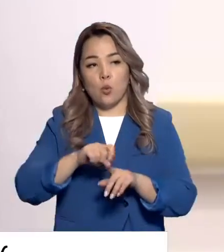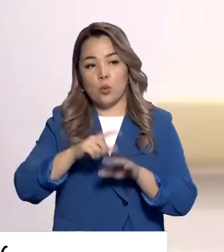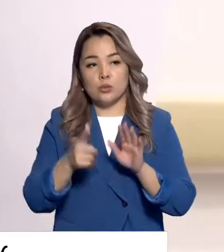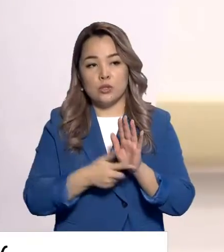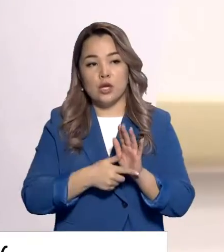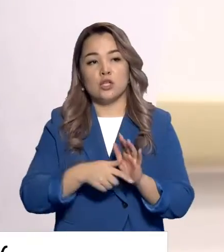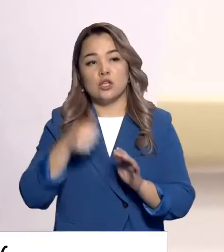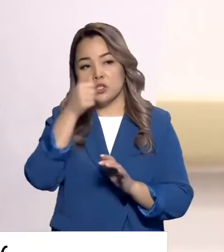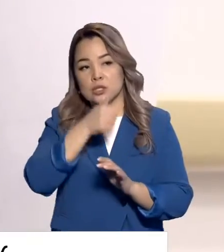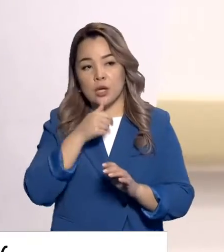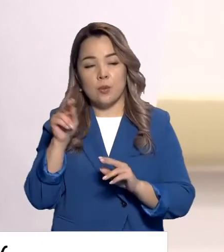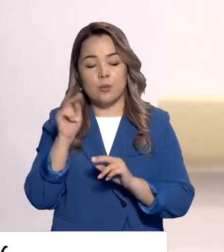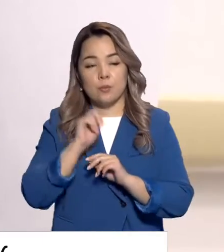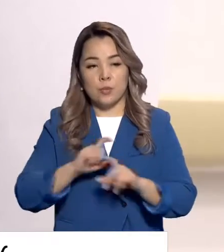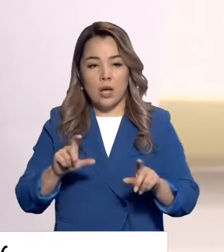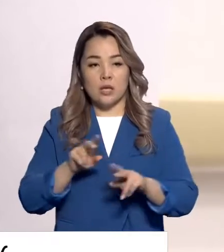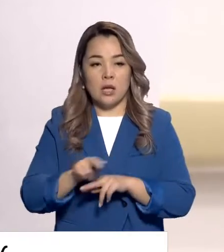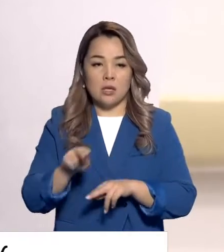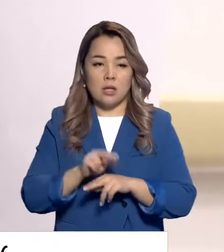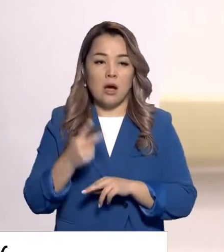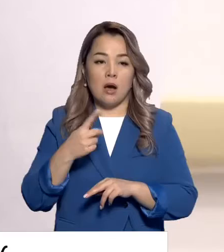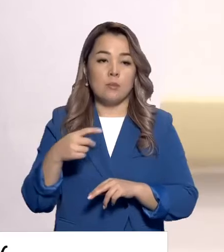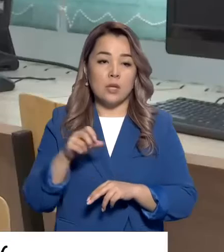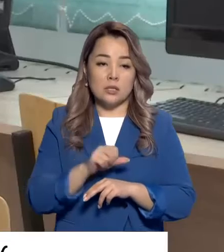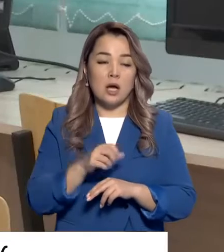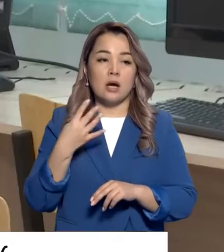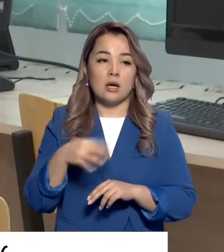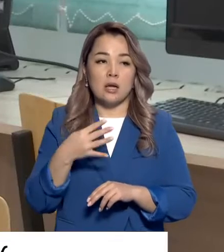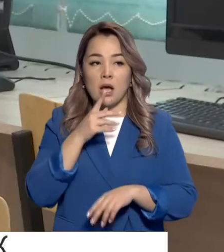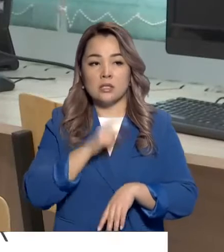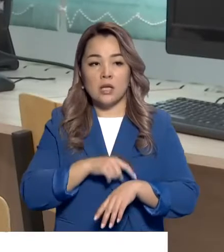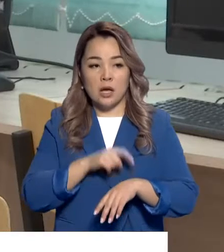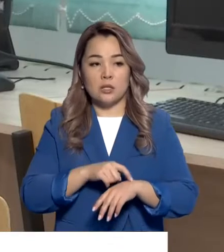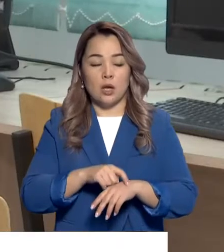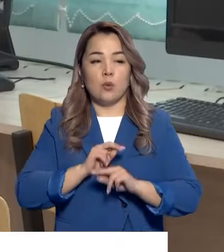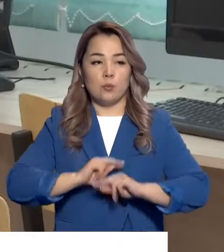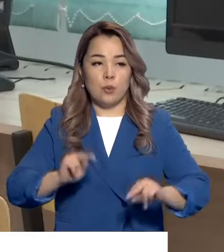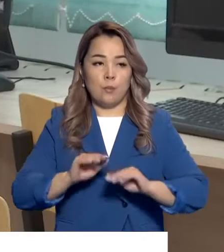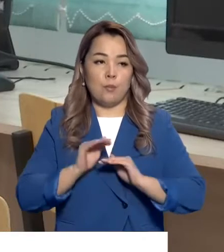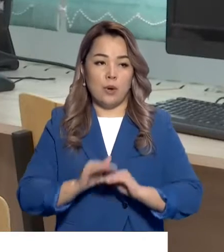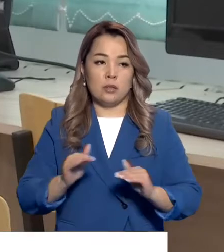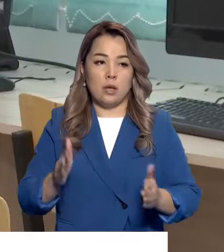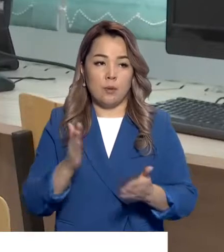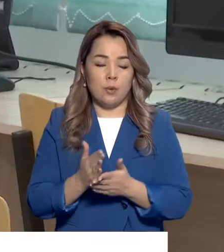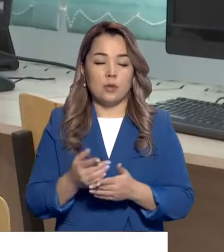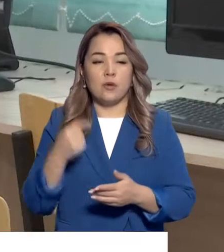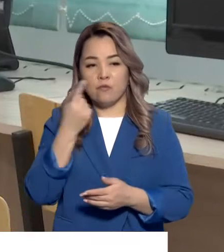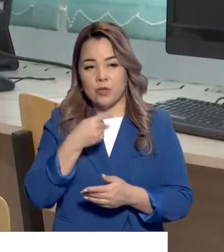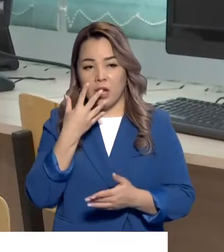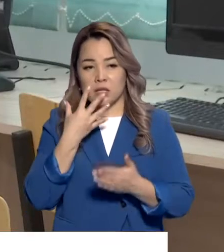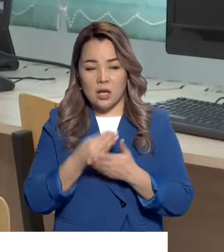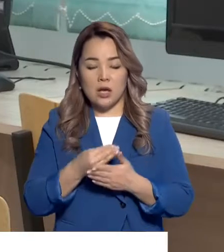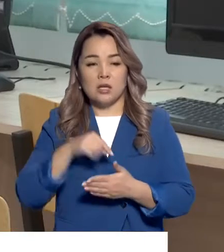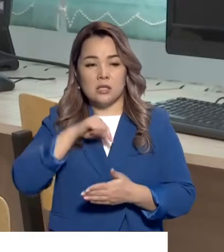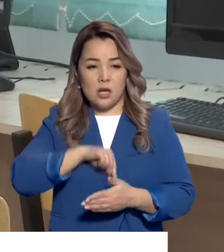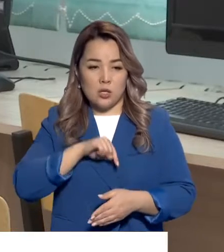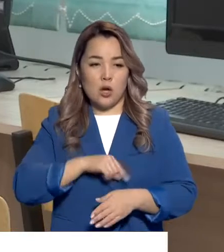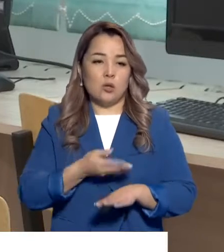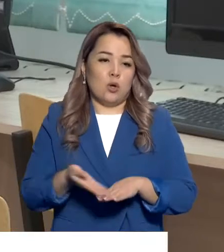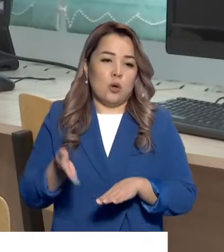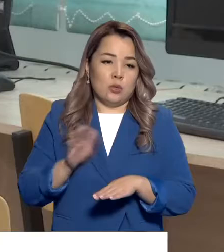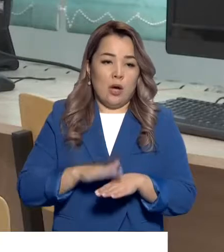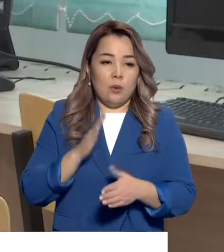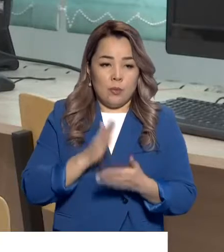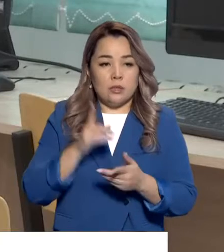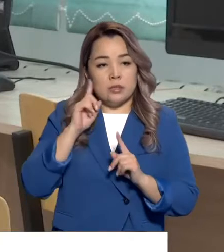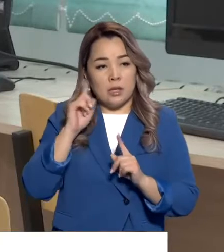білікті маман аптасына 40 сағат бала оқытады. Физический нагрузка енді болады, жалпы болады. Но бірақ біздер енді